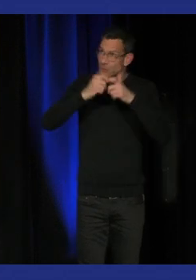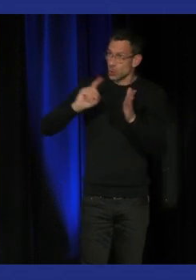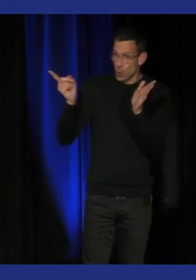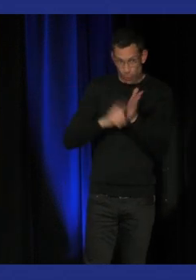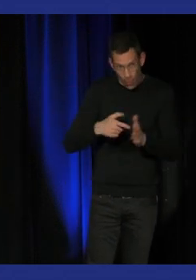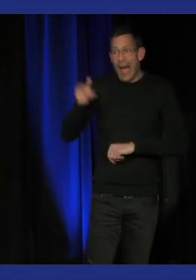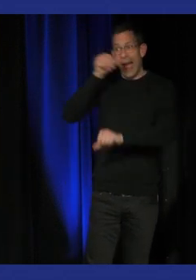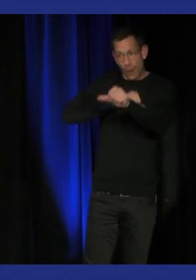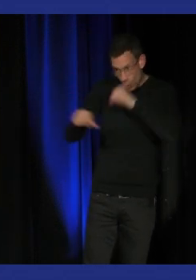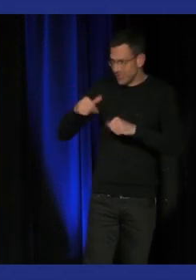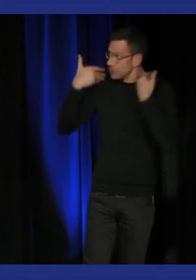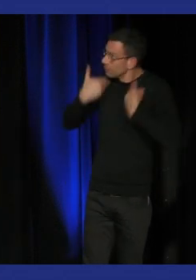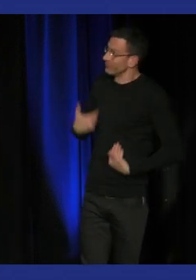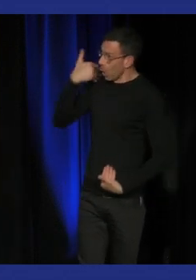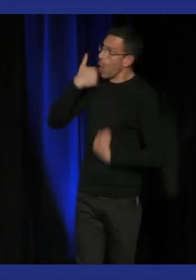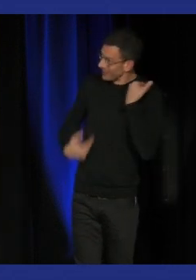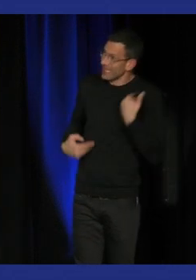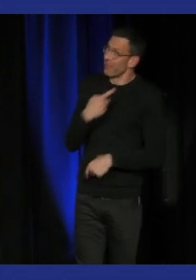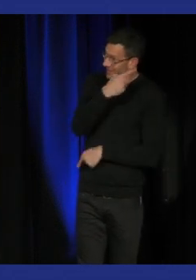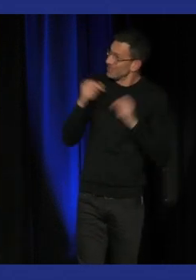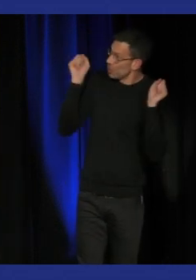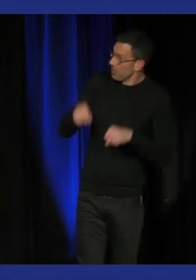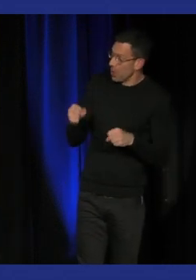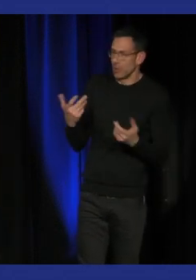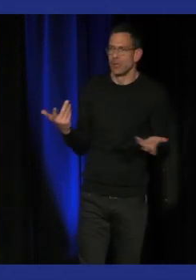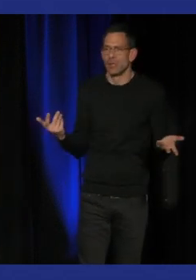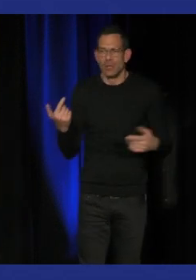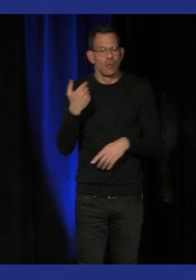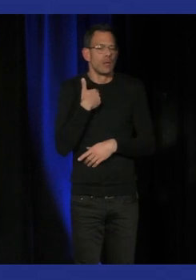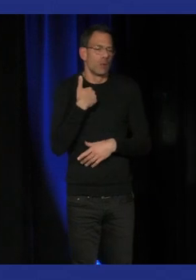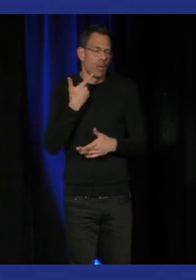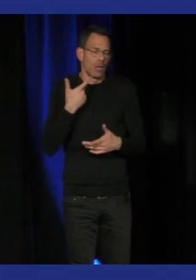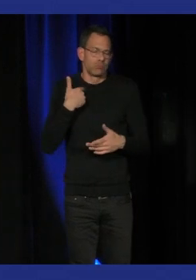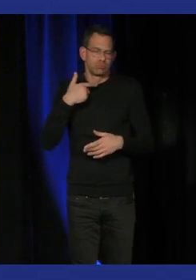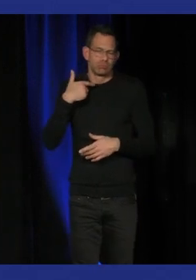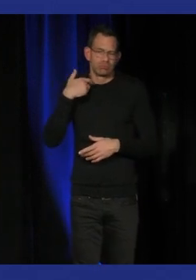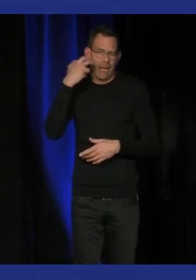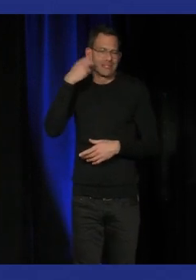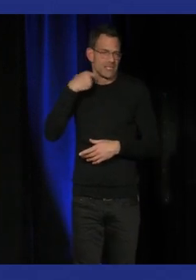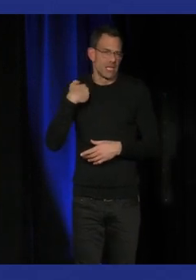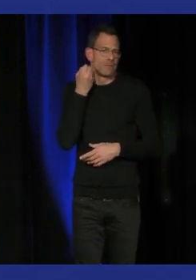l'ascenseur ?» Quand vous êtes, moi j'utilise pas mal les services SNCF